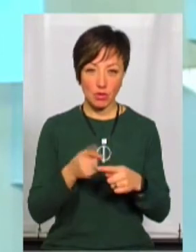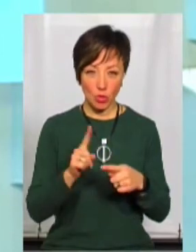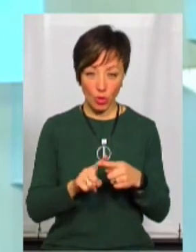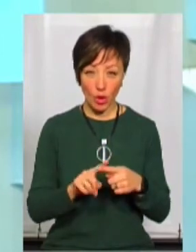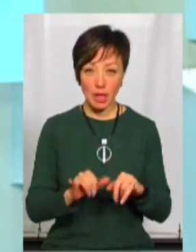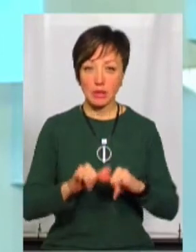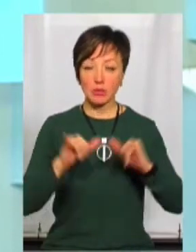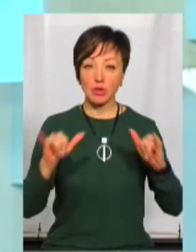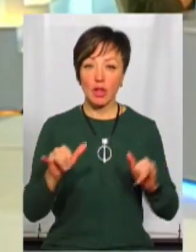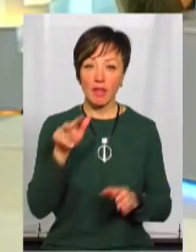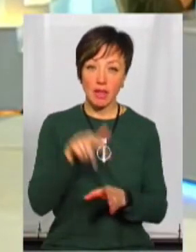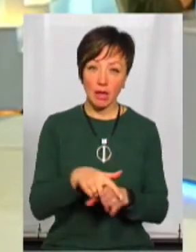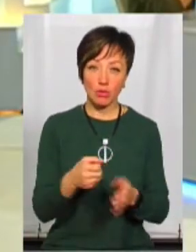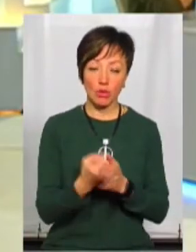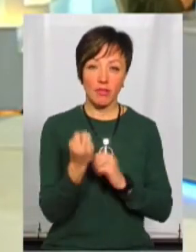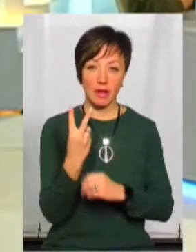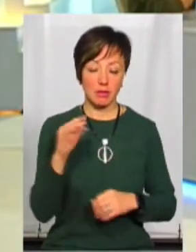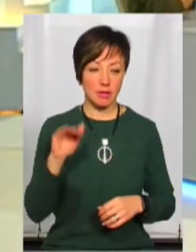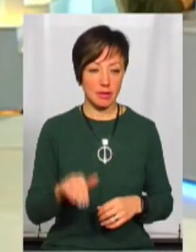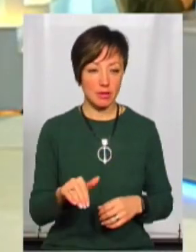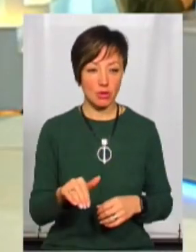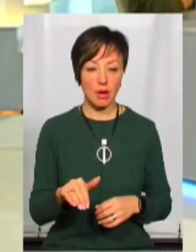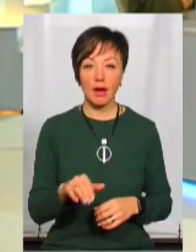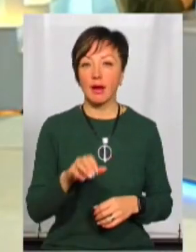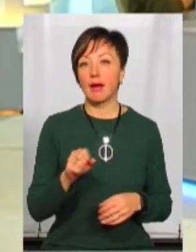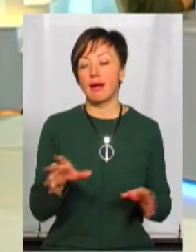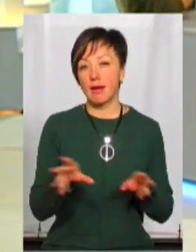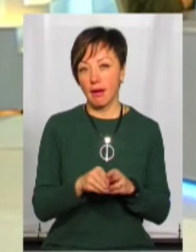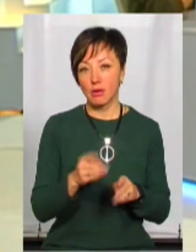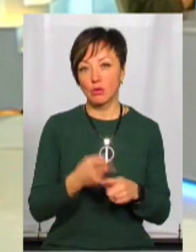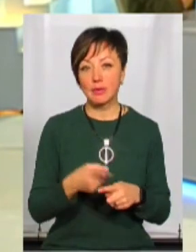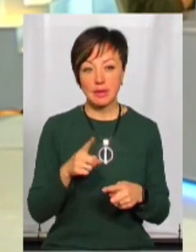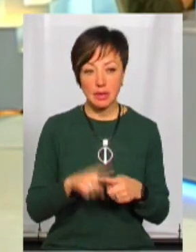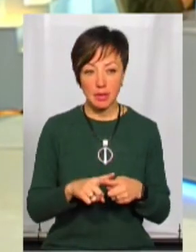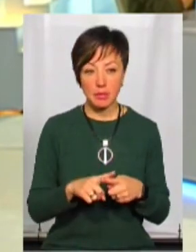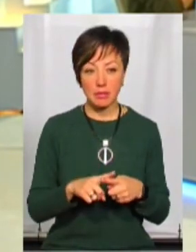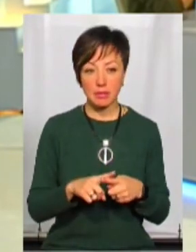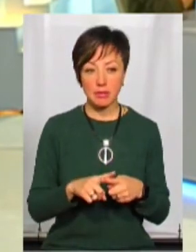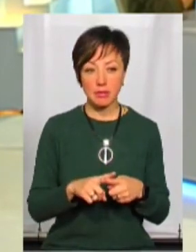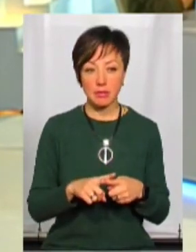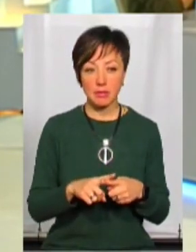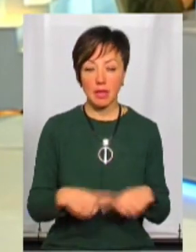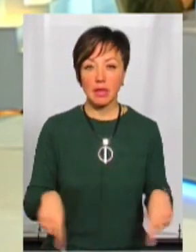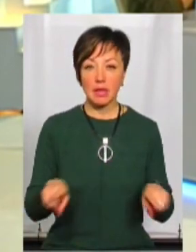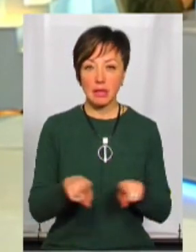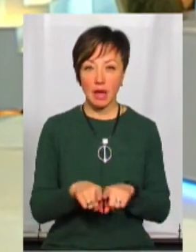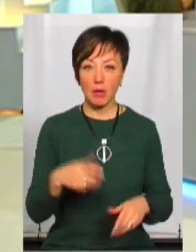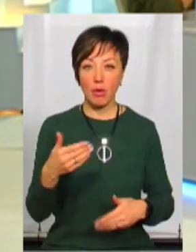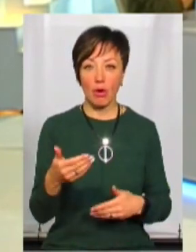і збільшили навантаження до 12 тисяч. Угу. Разом з тим, такими кроками